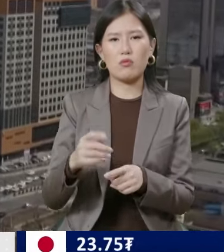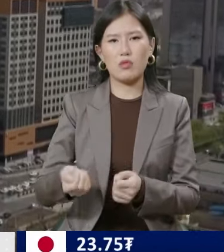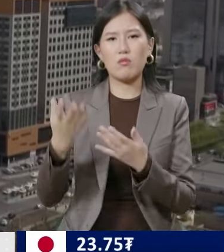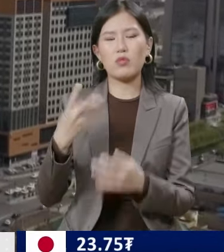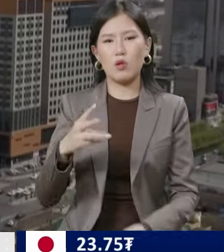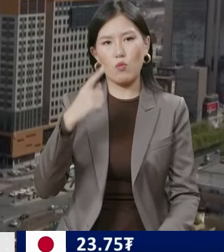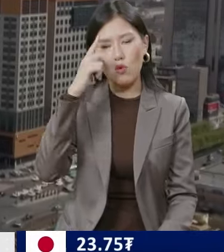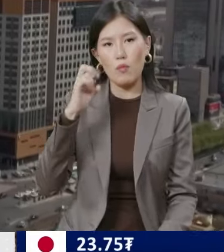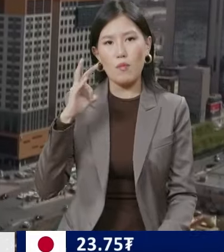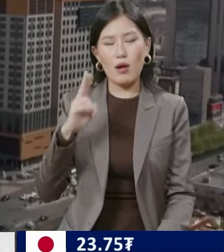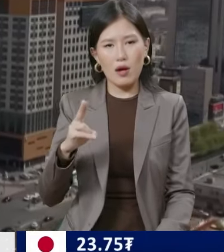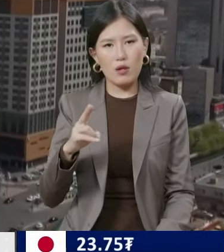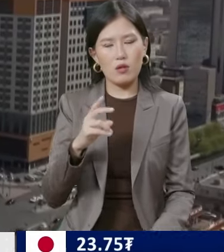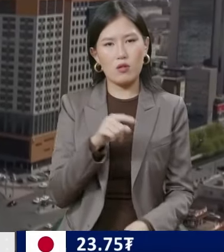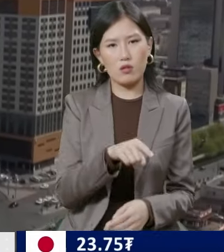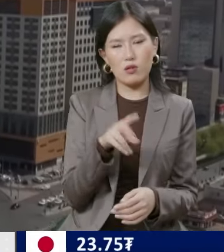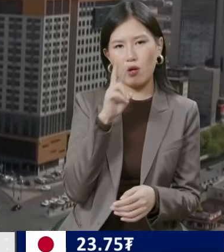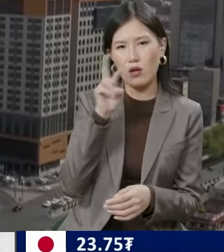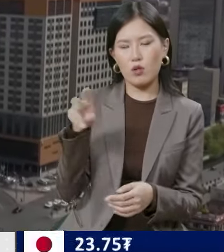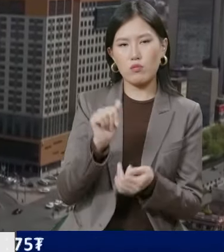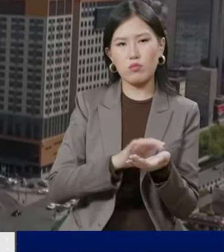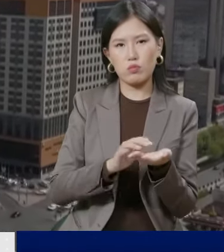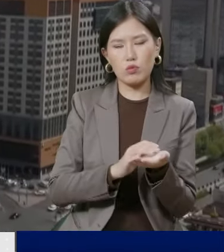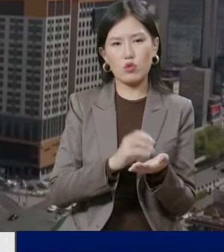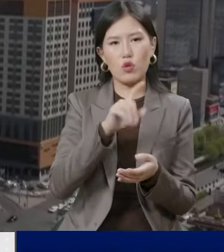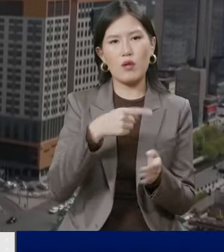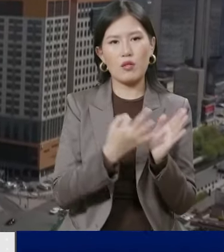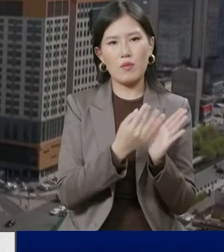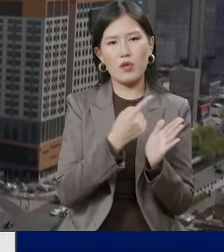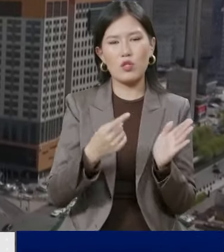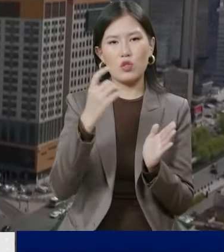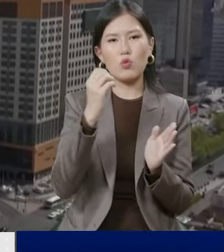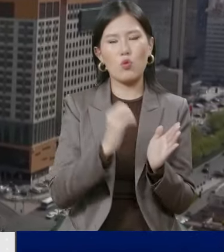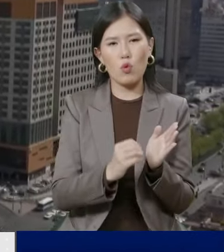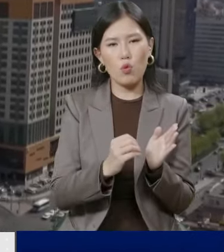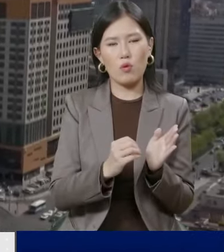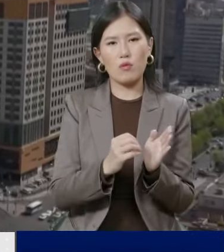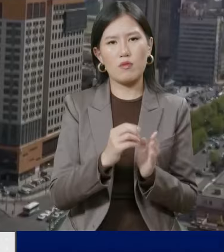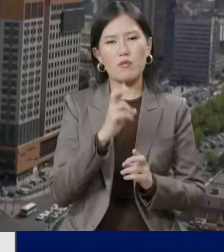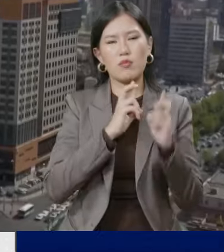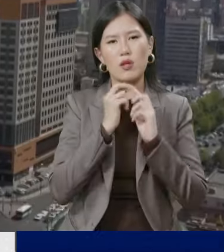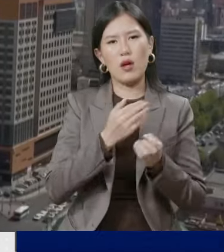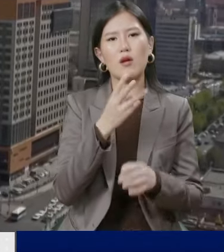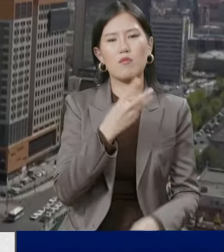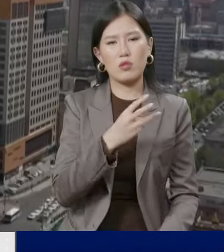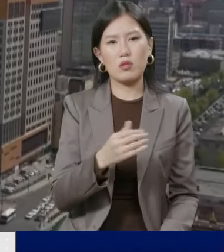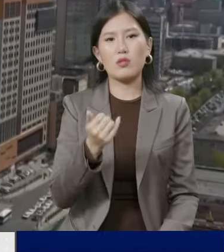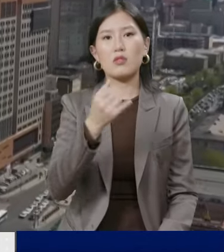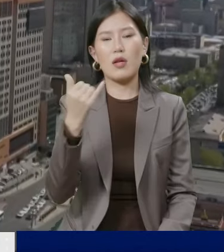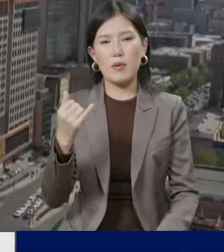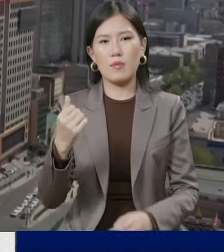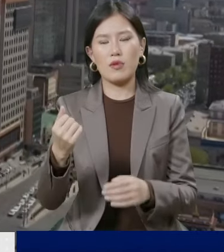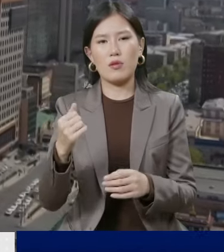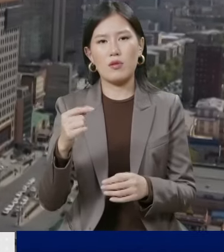Монгол банк энэ үнийг тооцоолж үзээ 0.8-1% инфляцийн дарамтыг үүсгэн гэж тооцоолсон байна. За гэтэл энэ сургаар зарим фитнес төвүүд